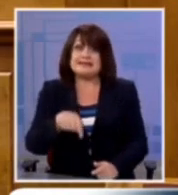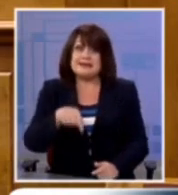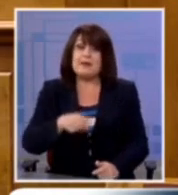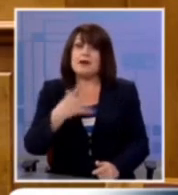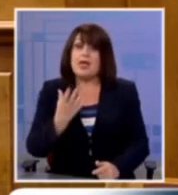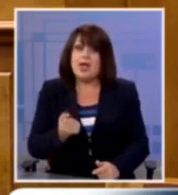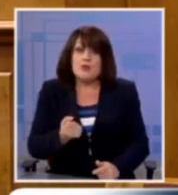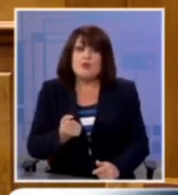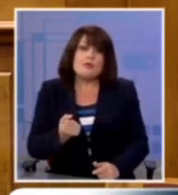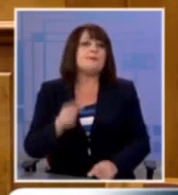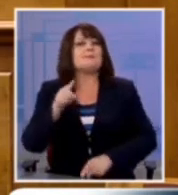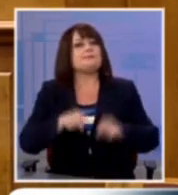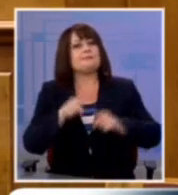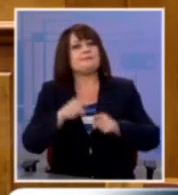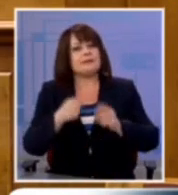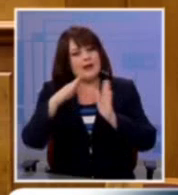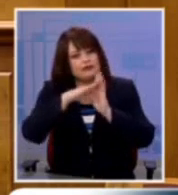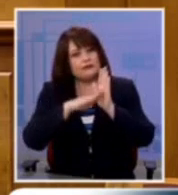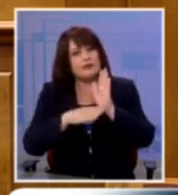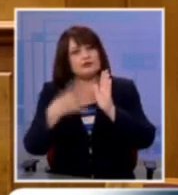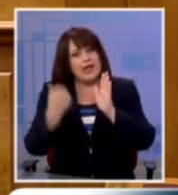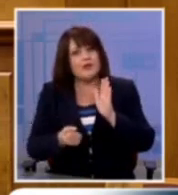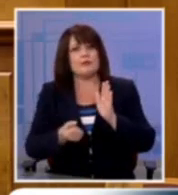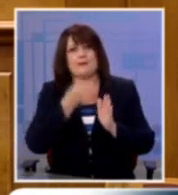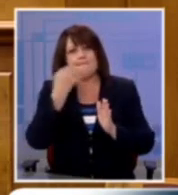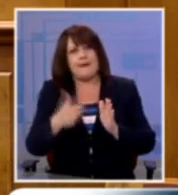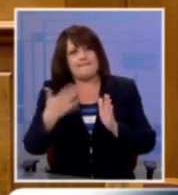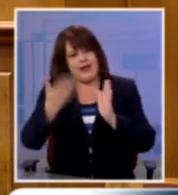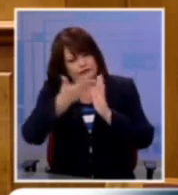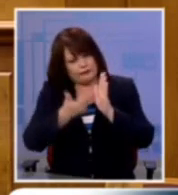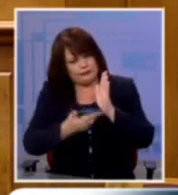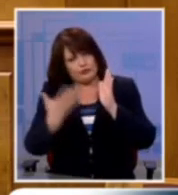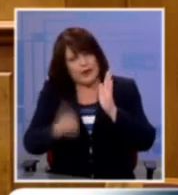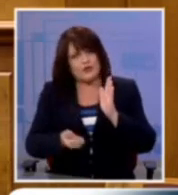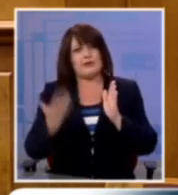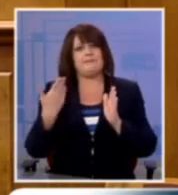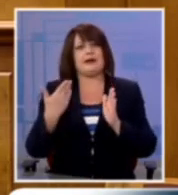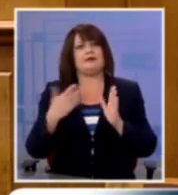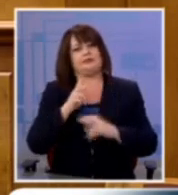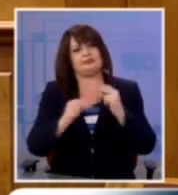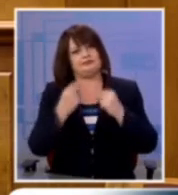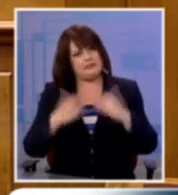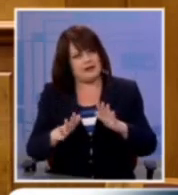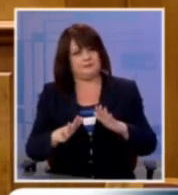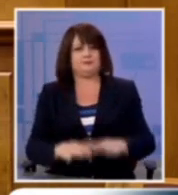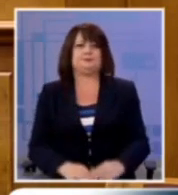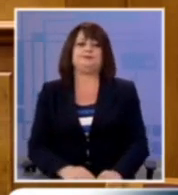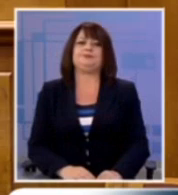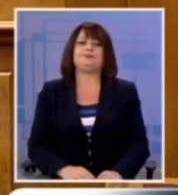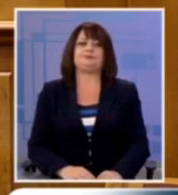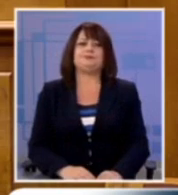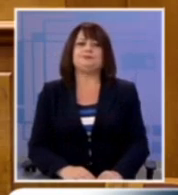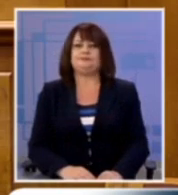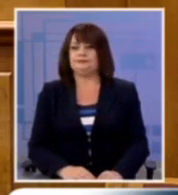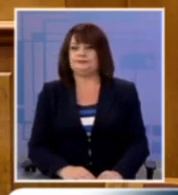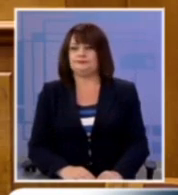έχουμε κάποιες νέες προϋποθέσεις, μιλήσαμε για αυτές και στην προηγούμενη συνεδρίαση. Έχει